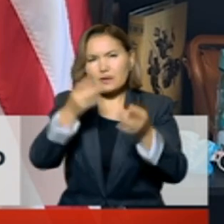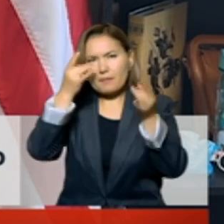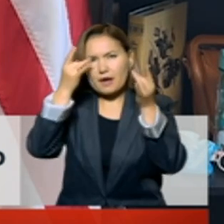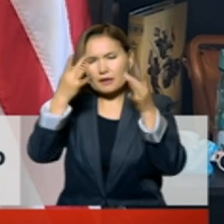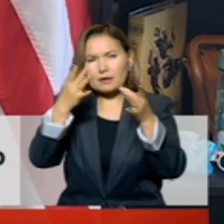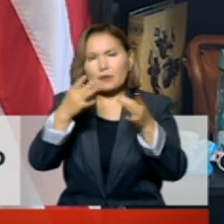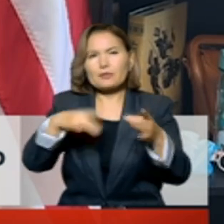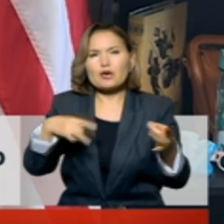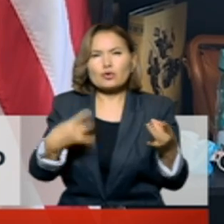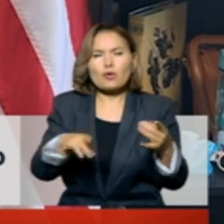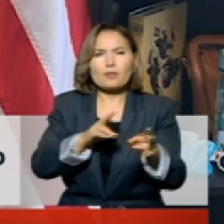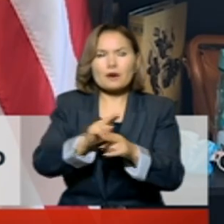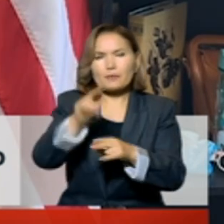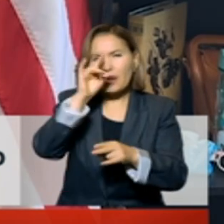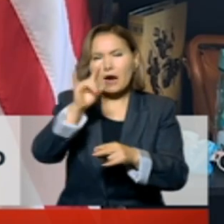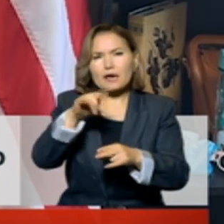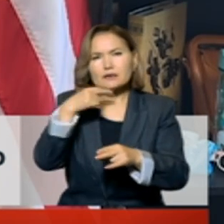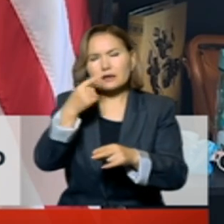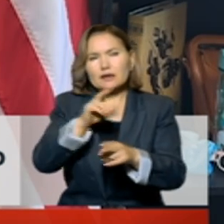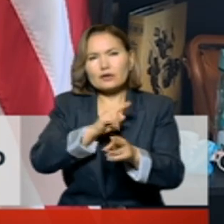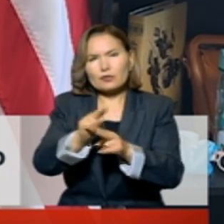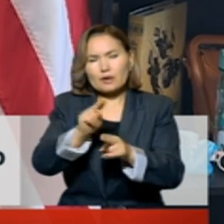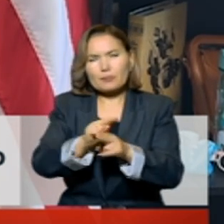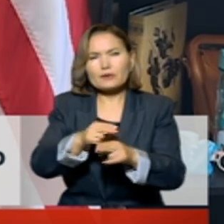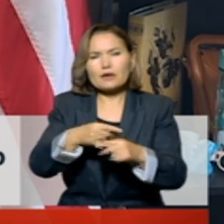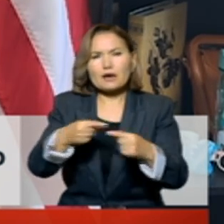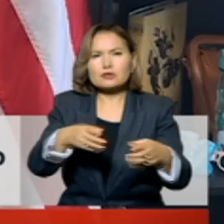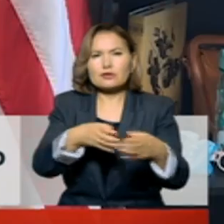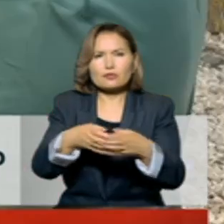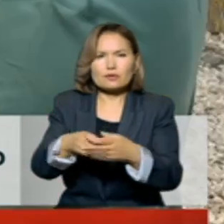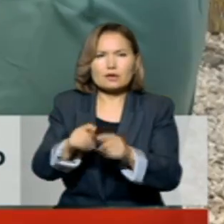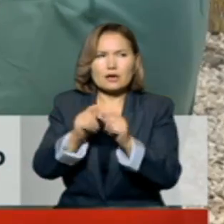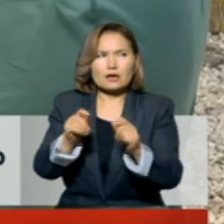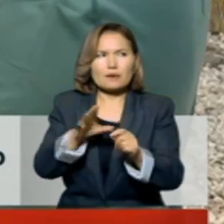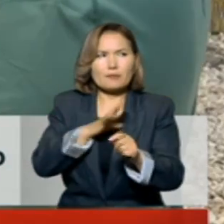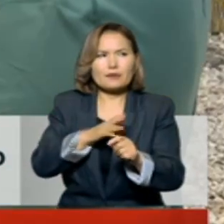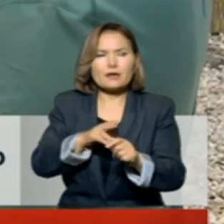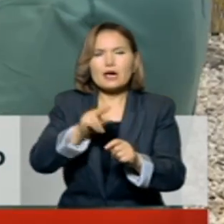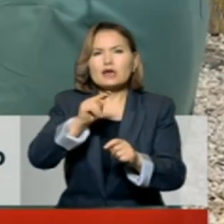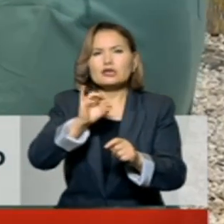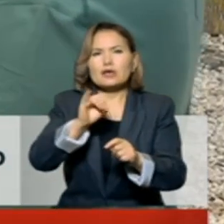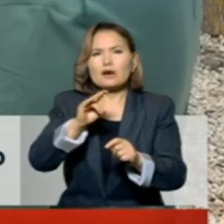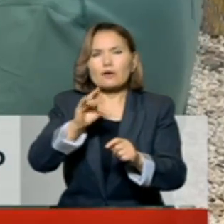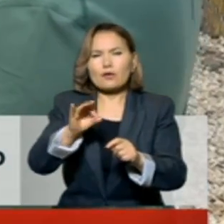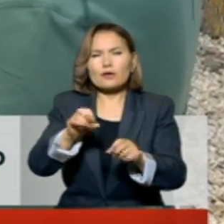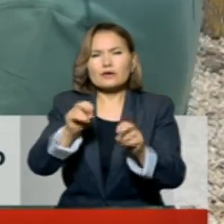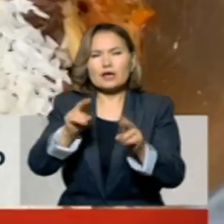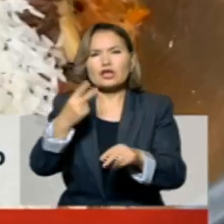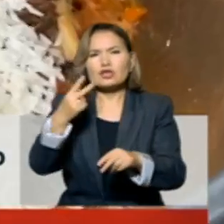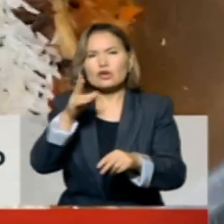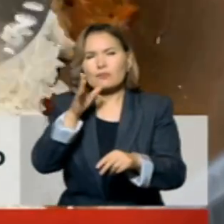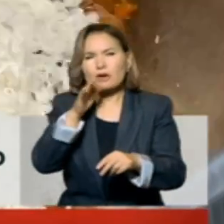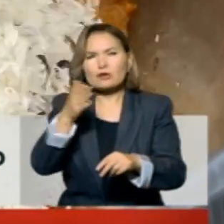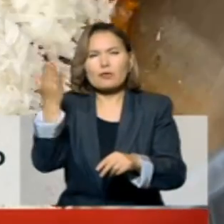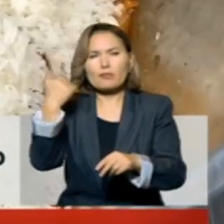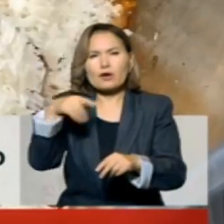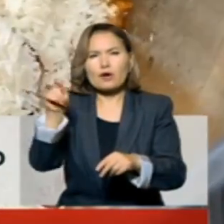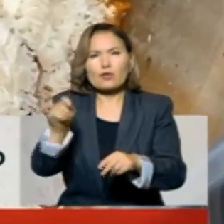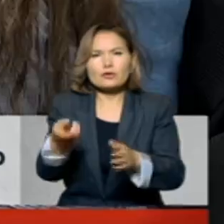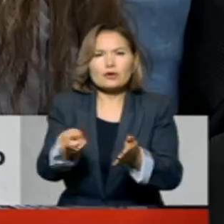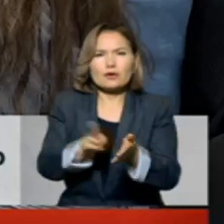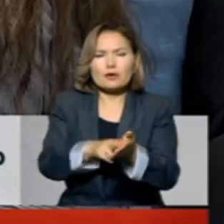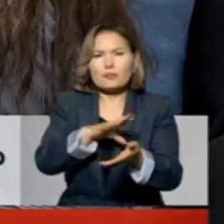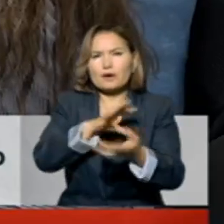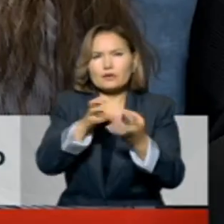мәдениетімізді домбыра үйрету, қазақ тілі деген сияқты сол себептен ашып отыр. Чикаго қазақтардың алды 20 жыл бұрын келсе,